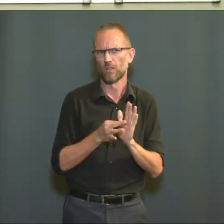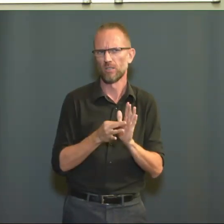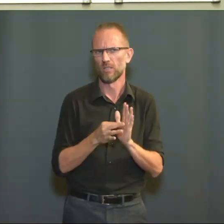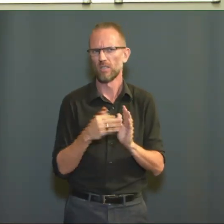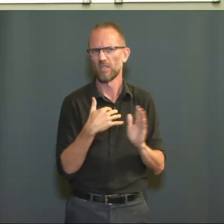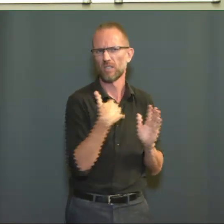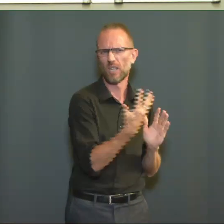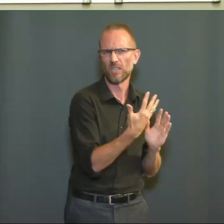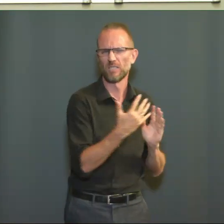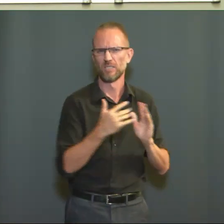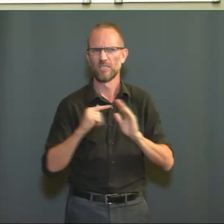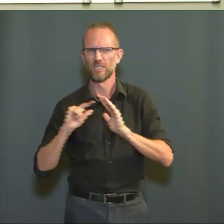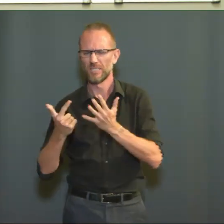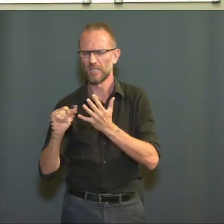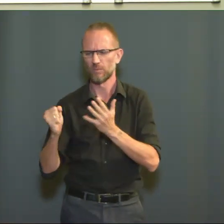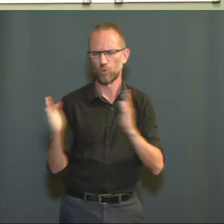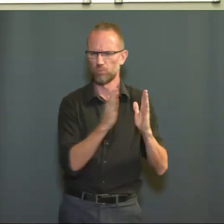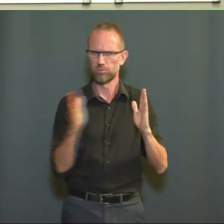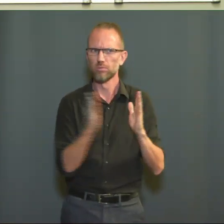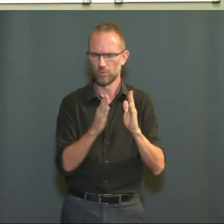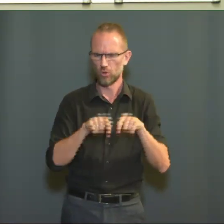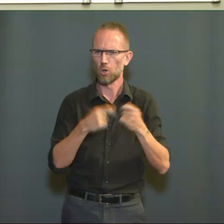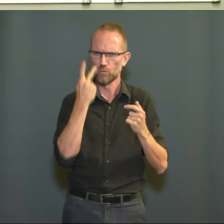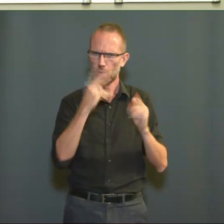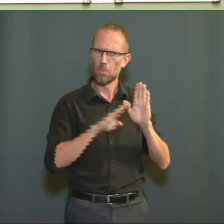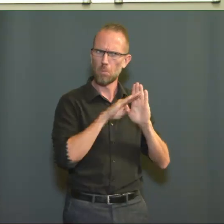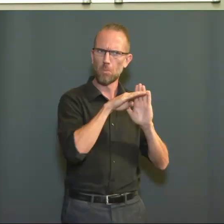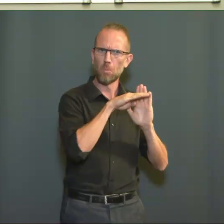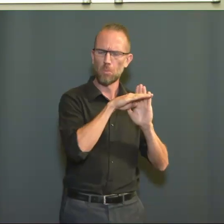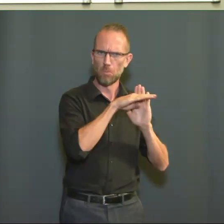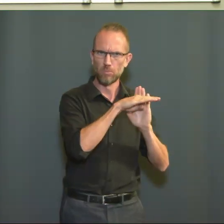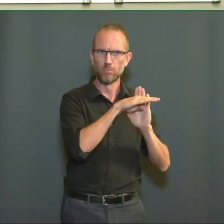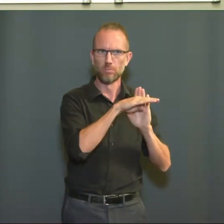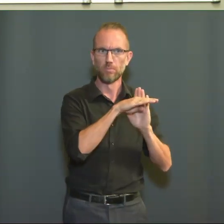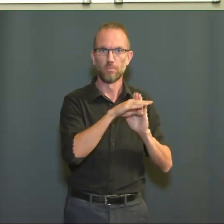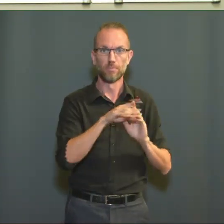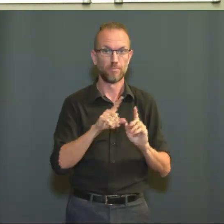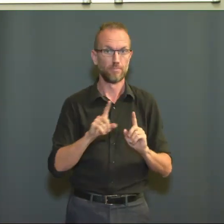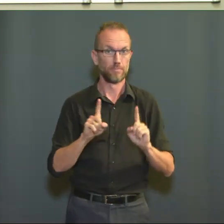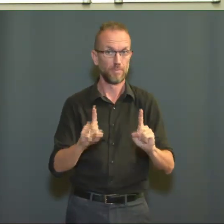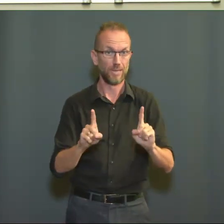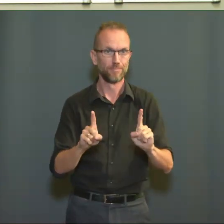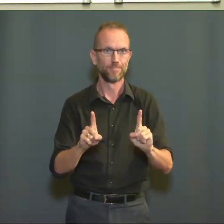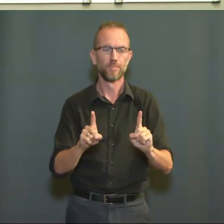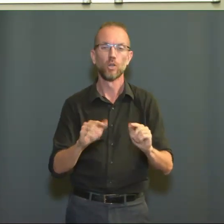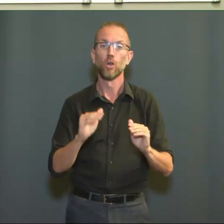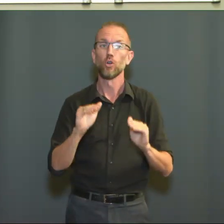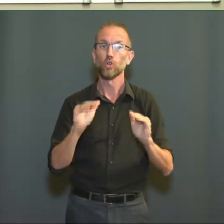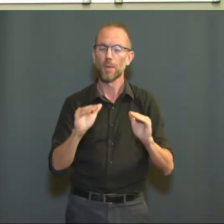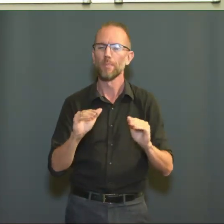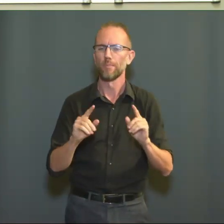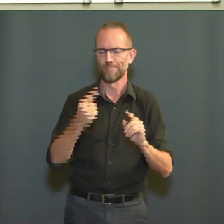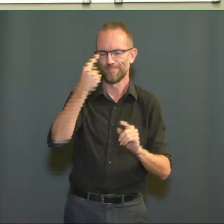la diapositive qui est devant vous. Cependant, il faut toujours insister sur le fait que le virus circule activement dans notre